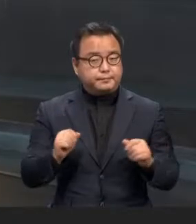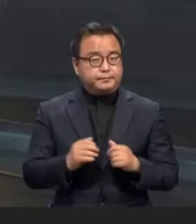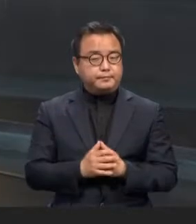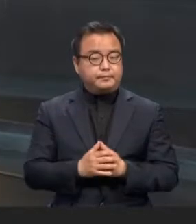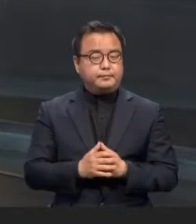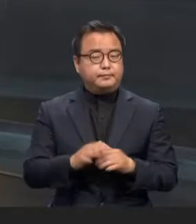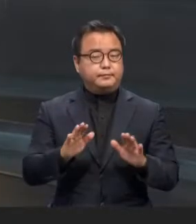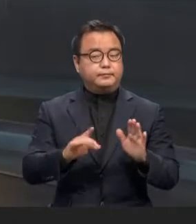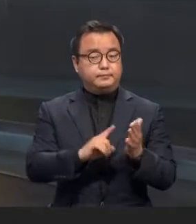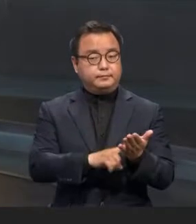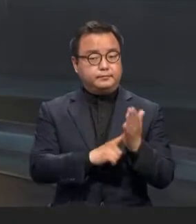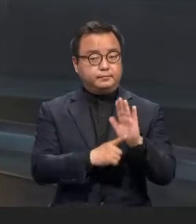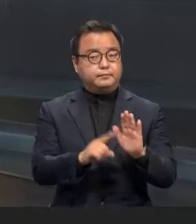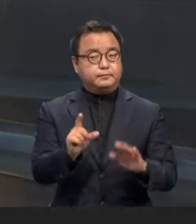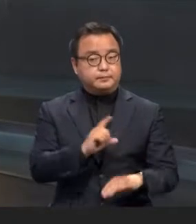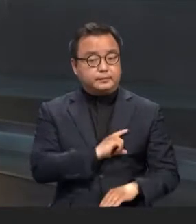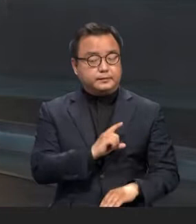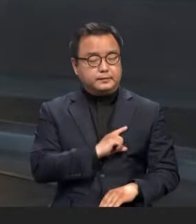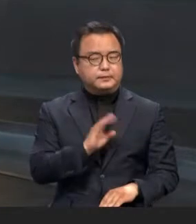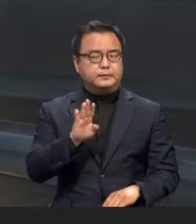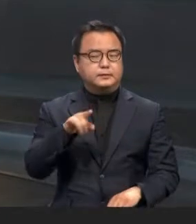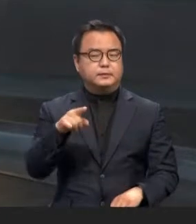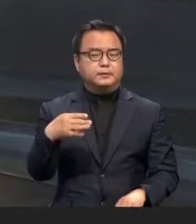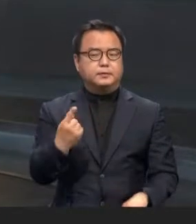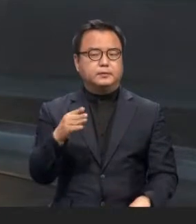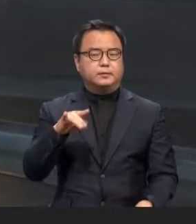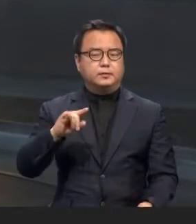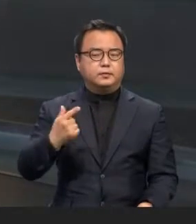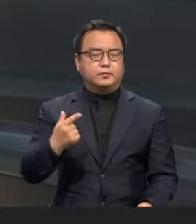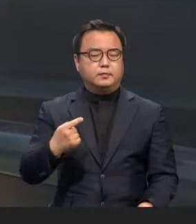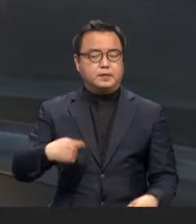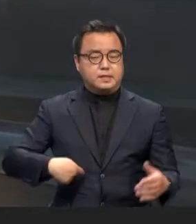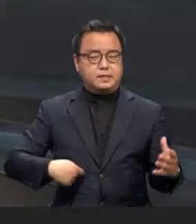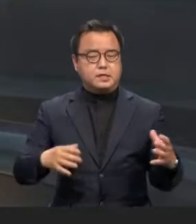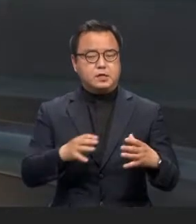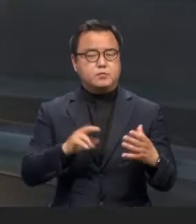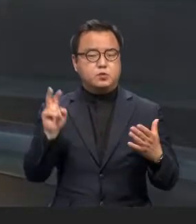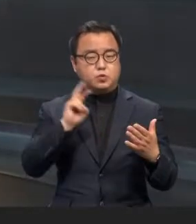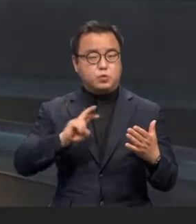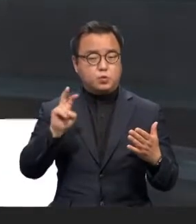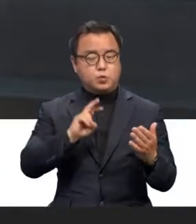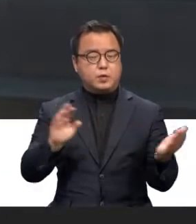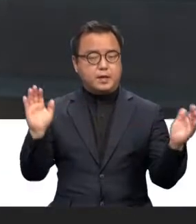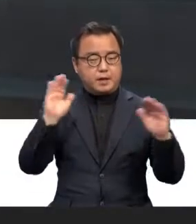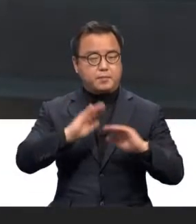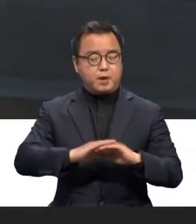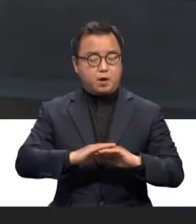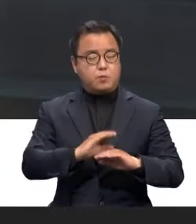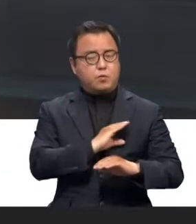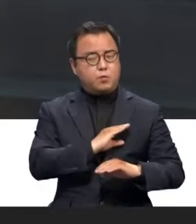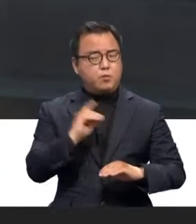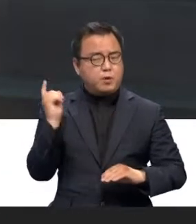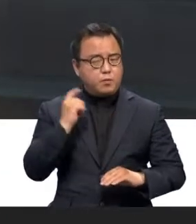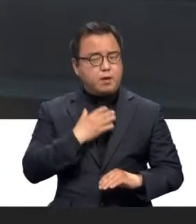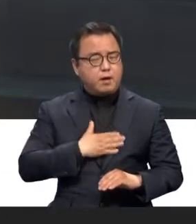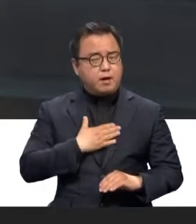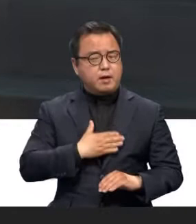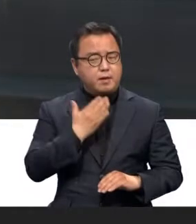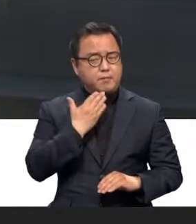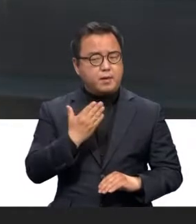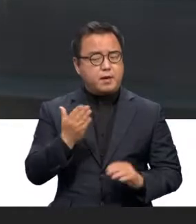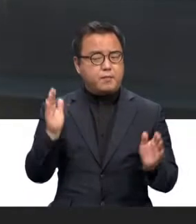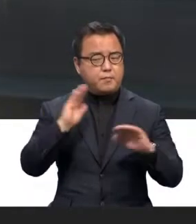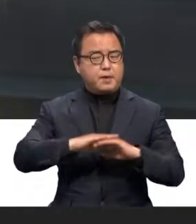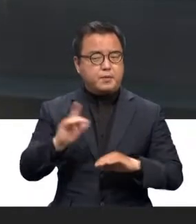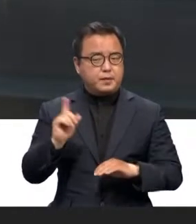이번 공연 제목이 베토벤 협주곡의 밤이에요. 네. 뭔가 제목에서부터 느낌이 오는 것 같은데 어떤 밤이었습니까?